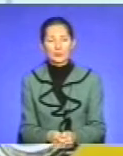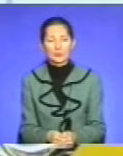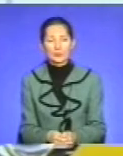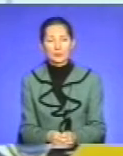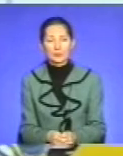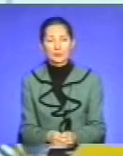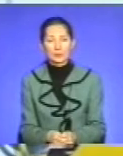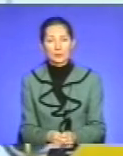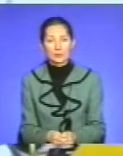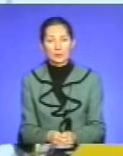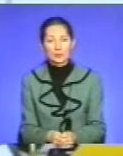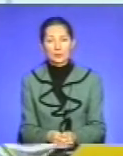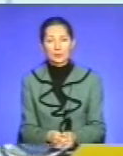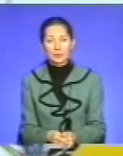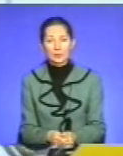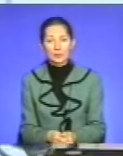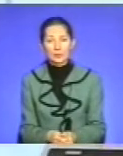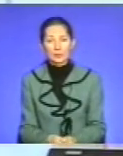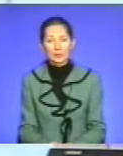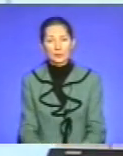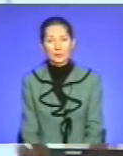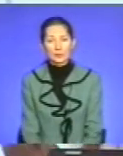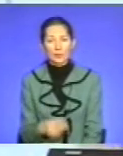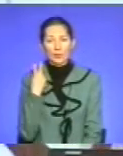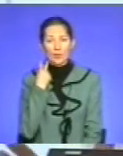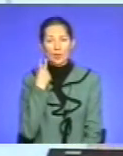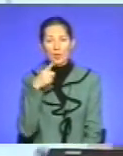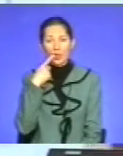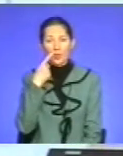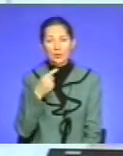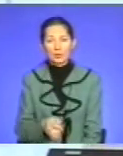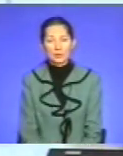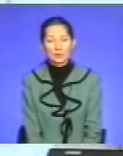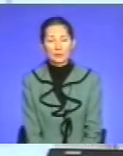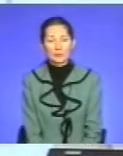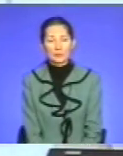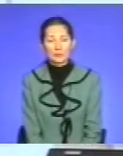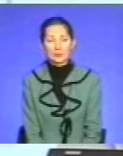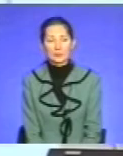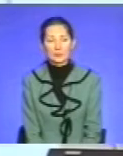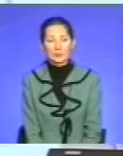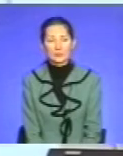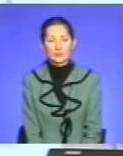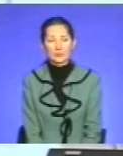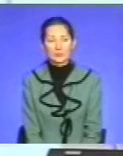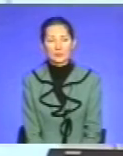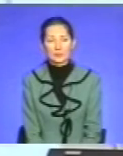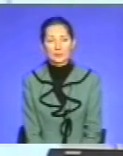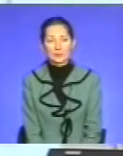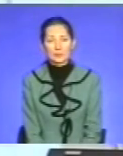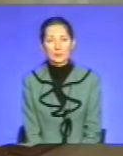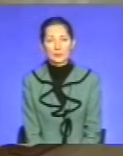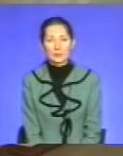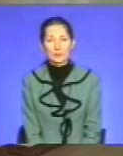country. What is on offer is really moving very close to the European